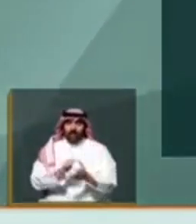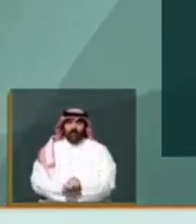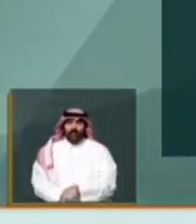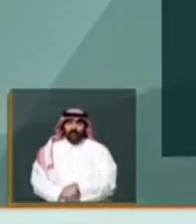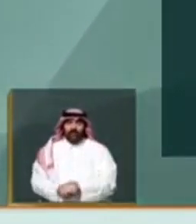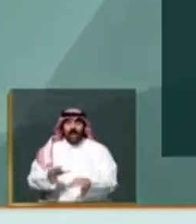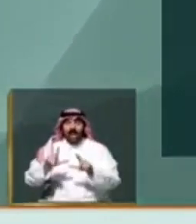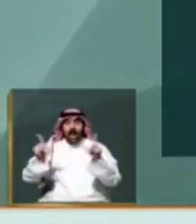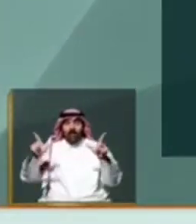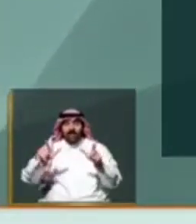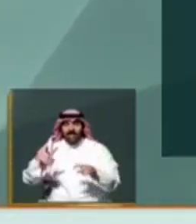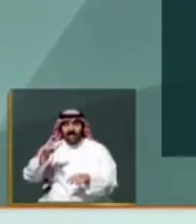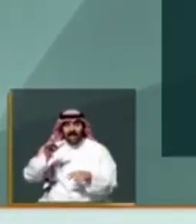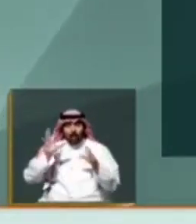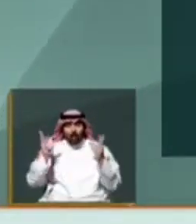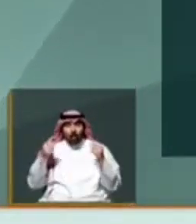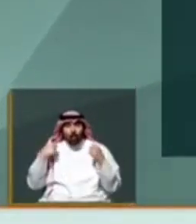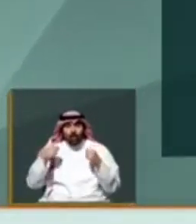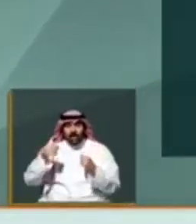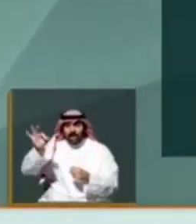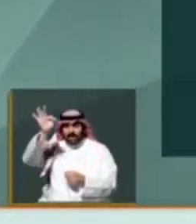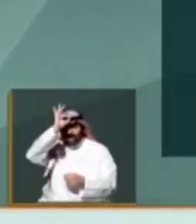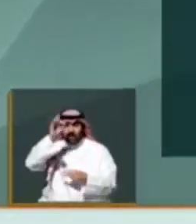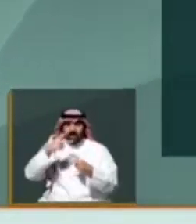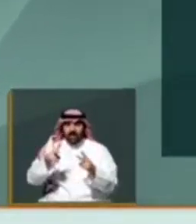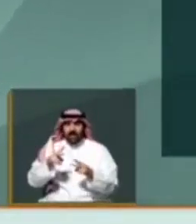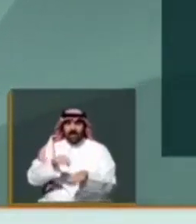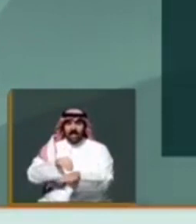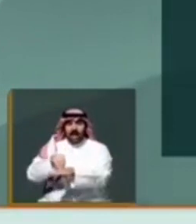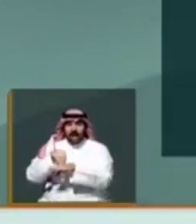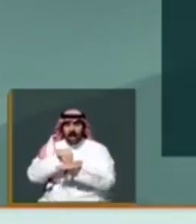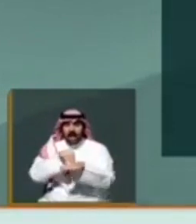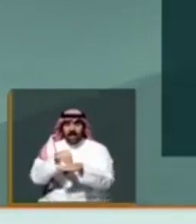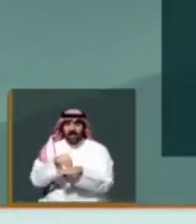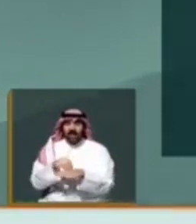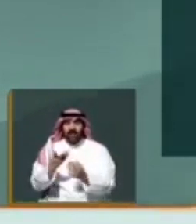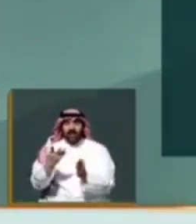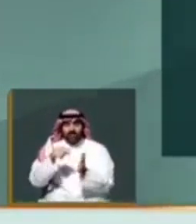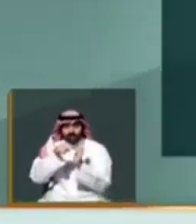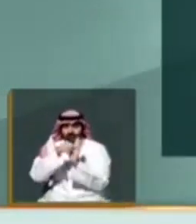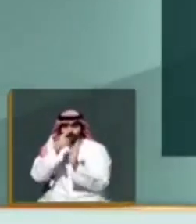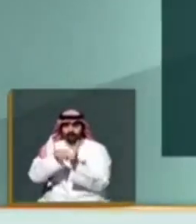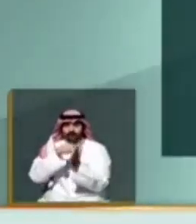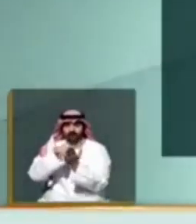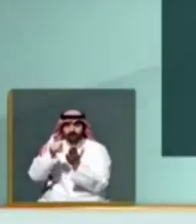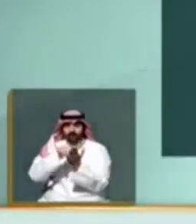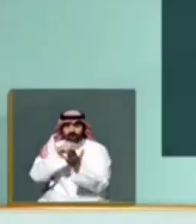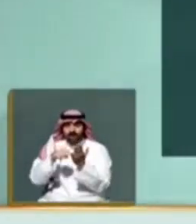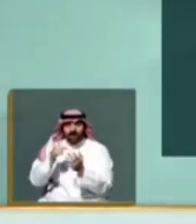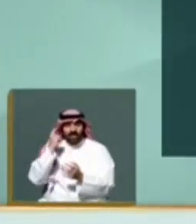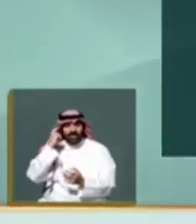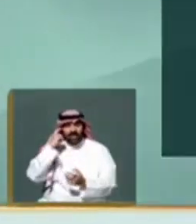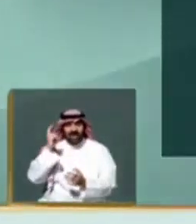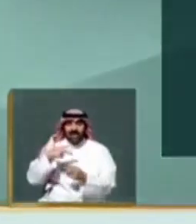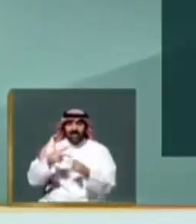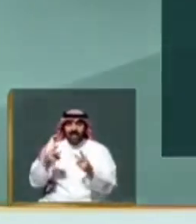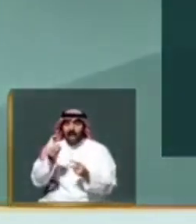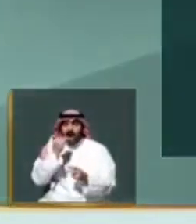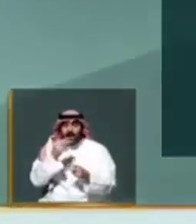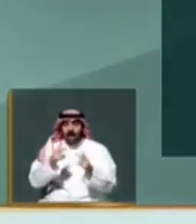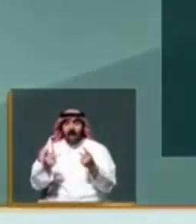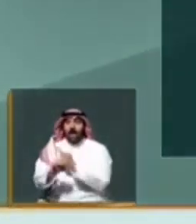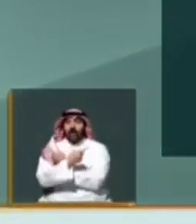الداخلية بجميع المواطنين والمقيمين استخدام خدمات التوصيل السريعة عن طريق تطبيقات الأجهزة الذكية لطلب الاحتياجات